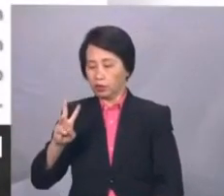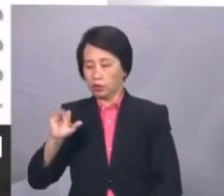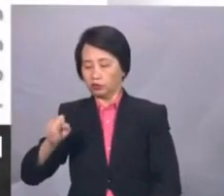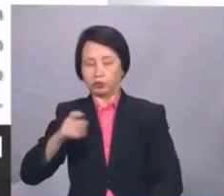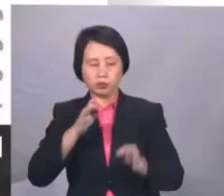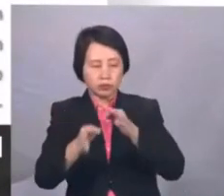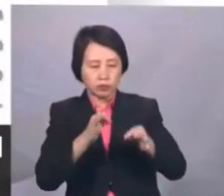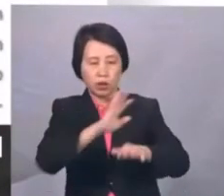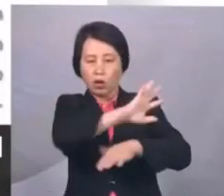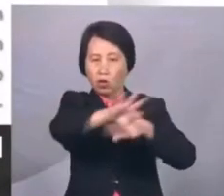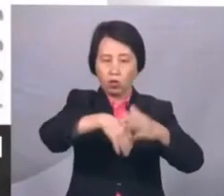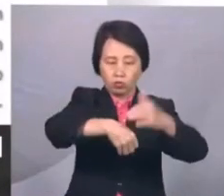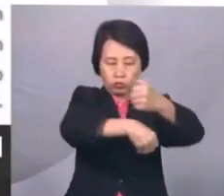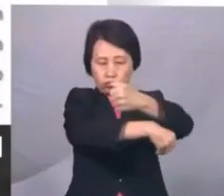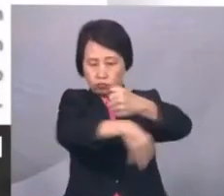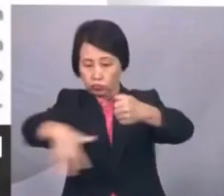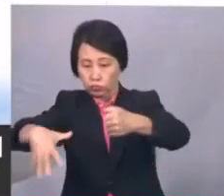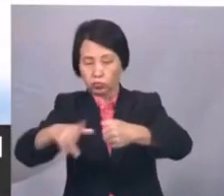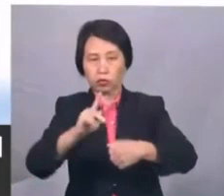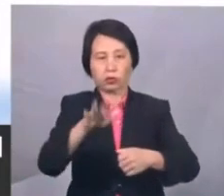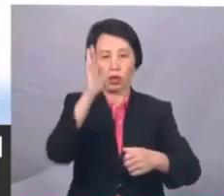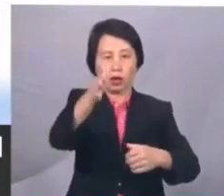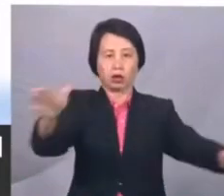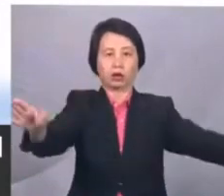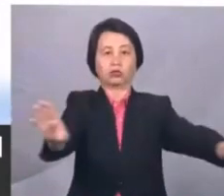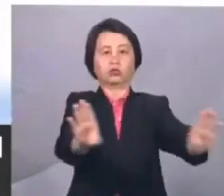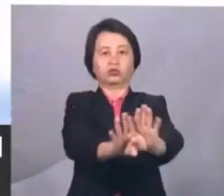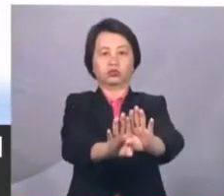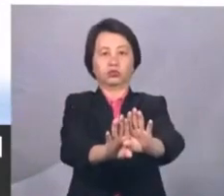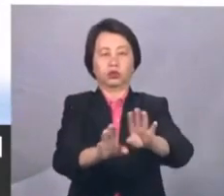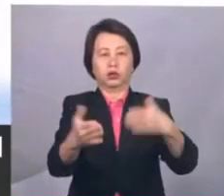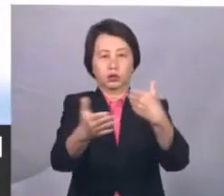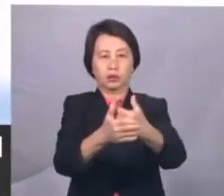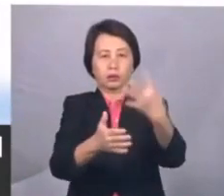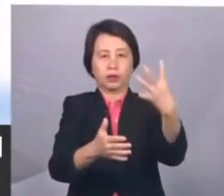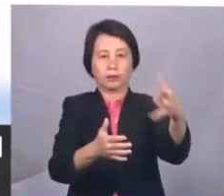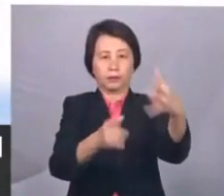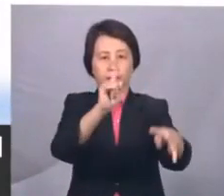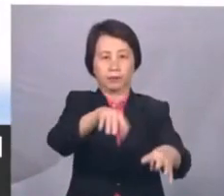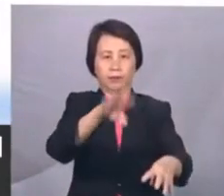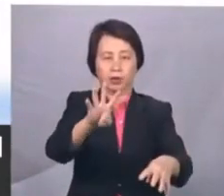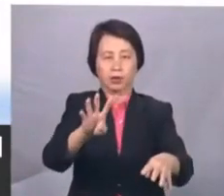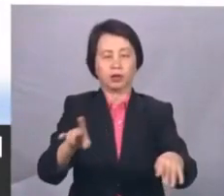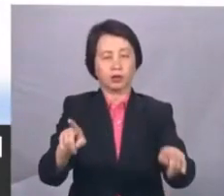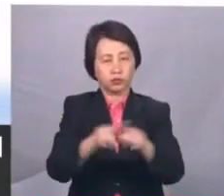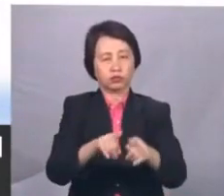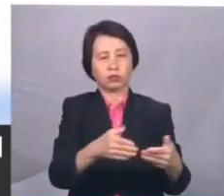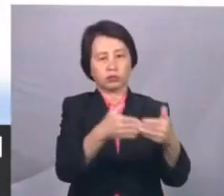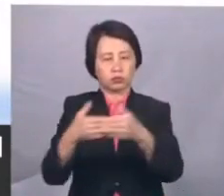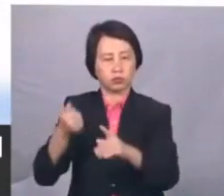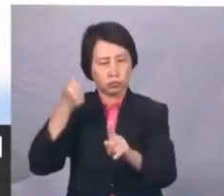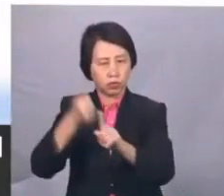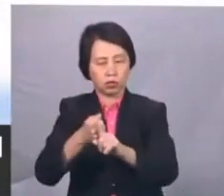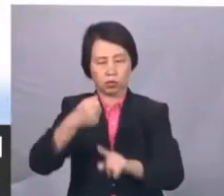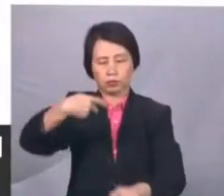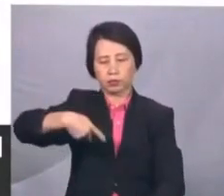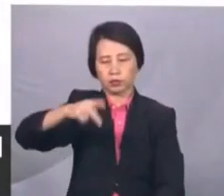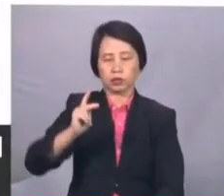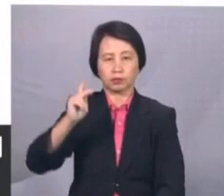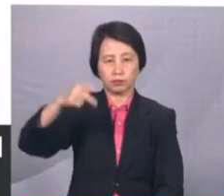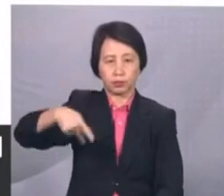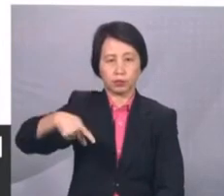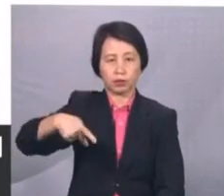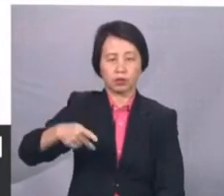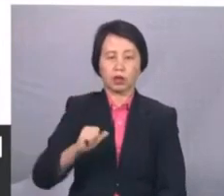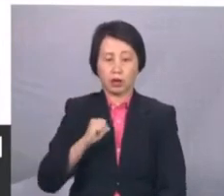semua cawangan dan pusat urusan Perhubungan akan ditutup sehingga 14april selaras dengan lanjutan perintah kawanan pergerakan